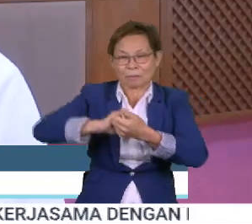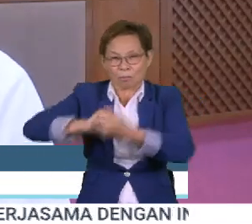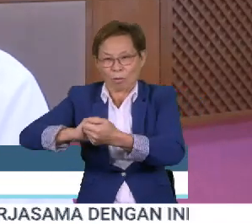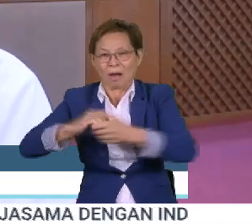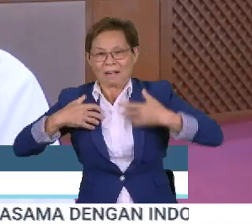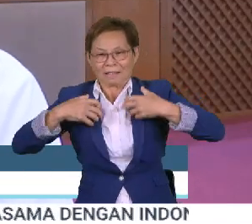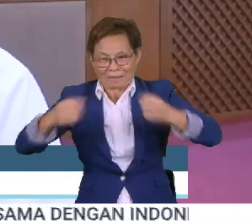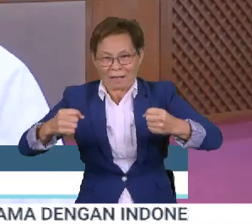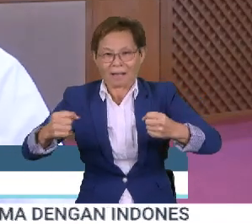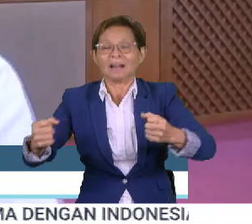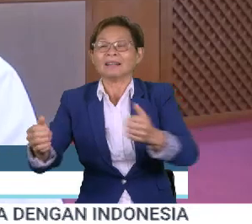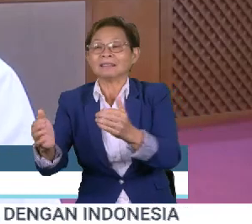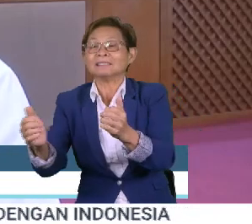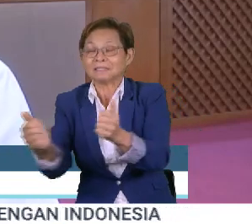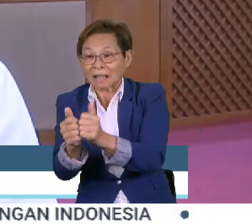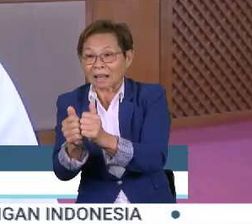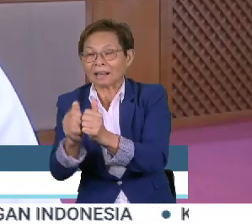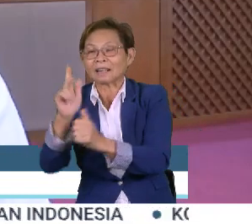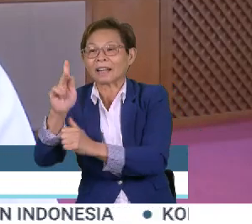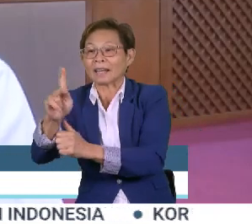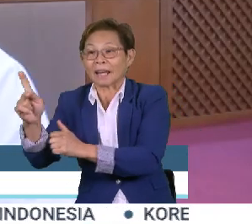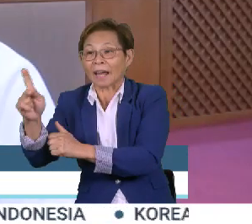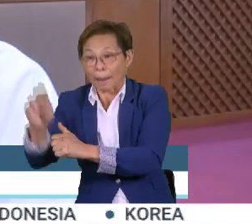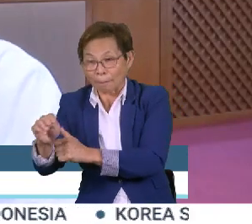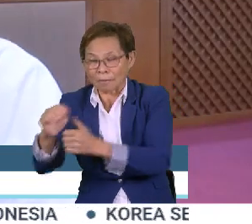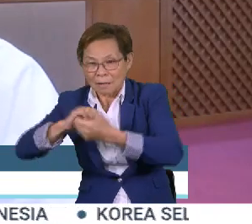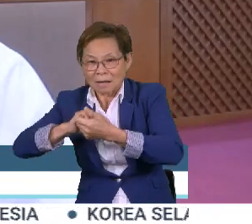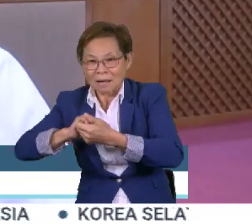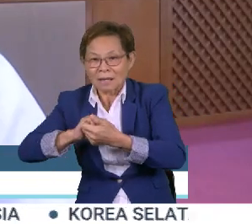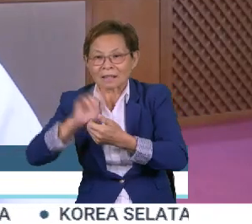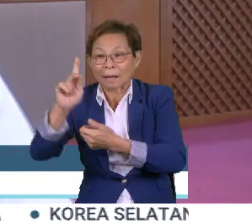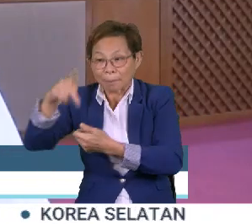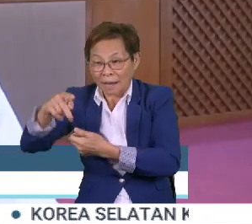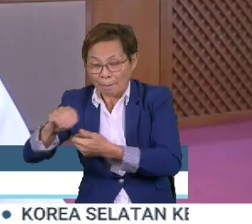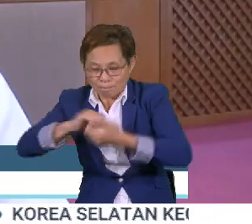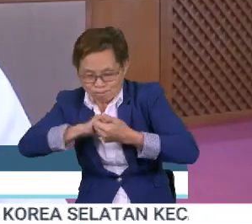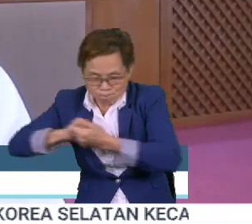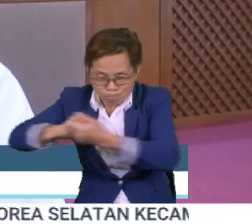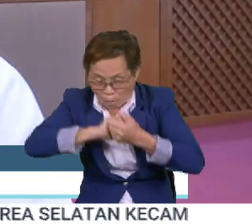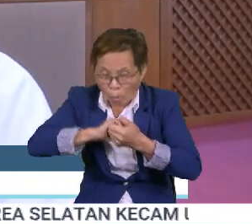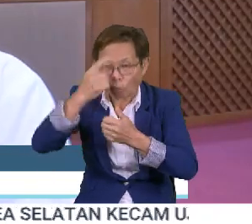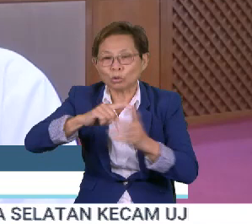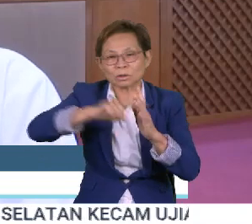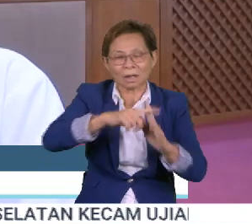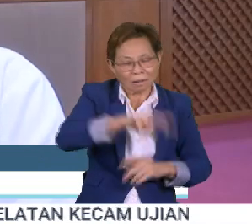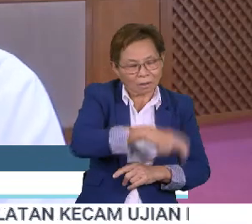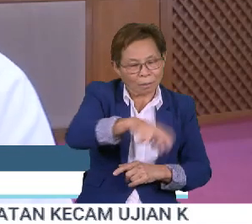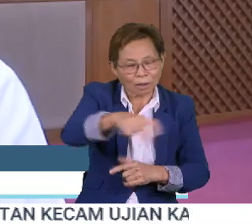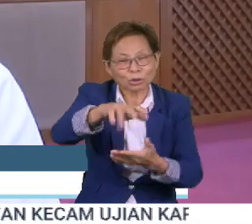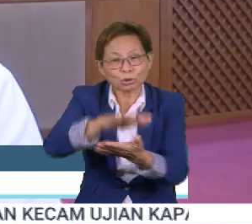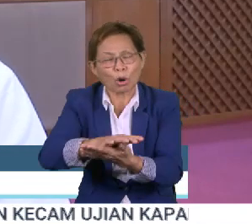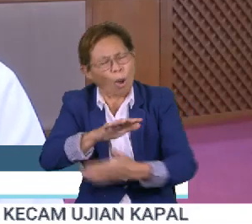kebersihan dan kementerian pendidikan kita bergabung pada kali ini untuk kembali sekolah